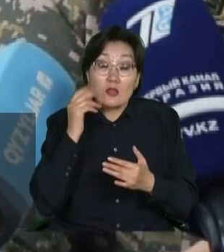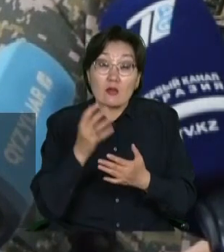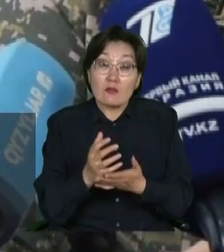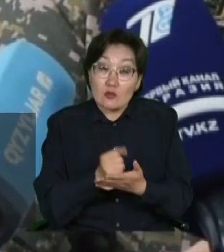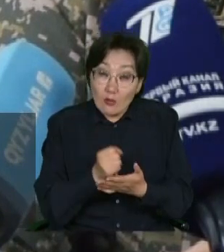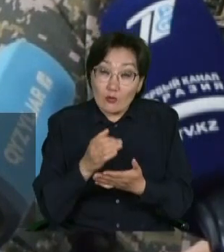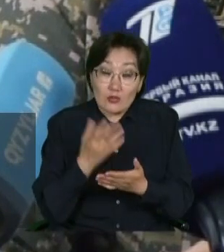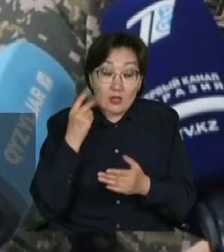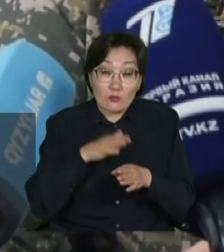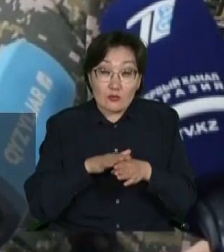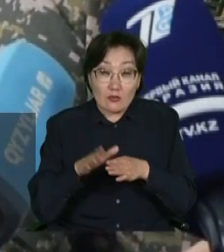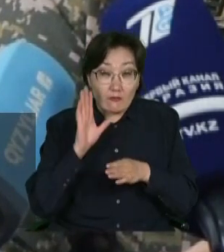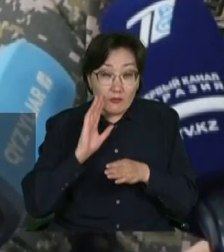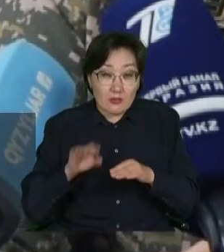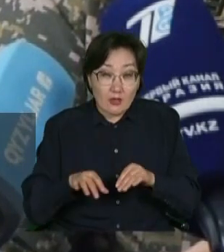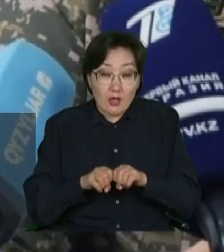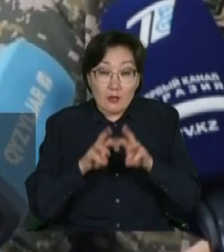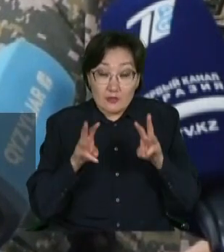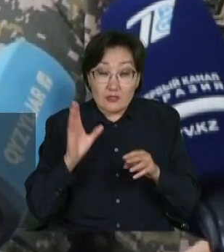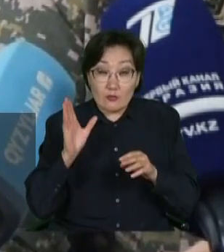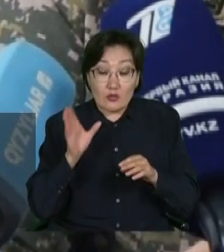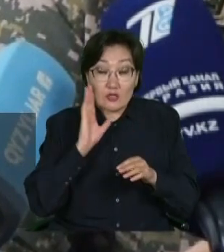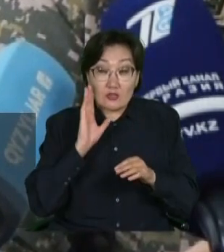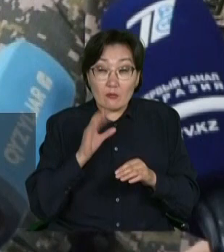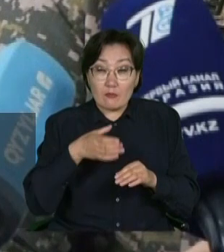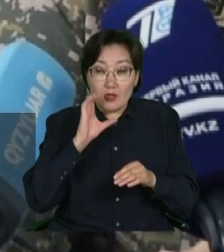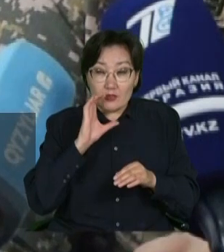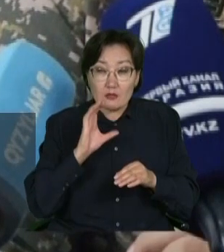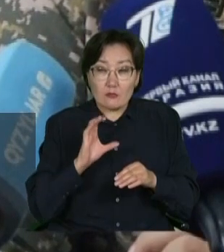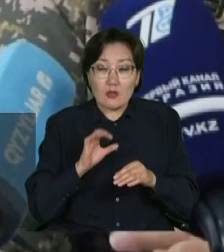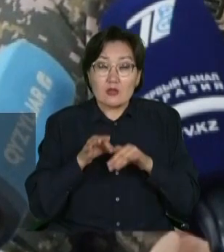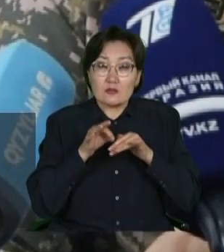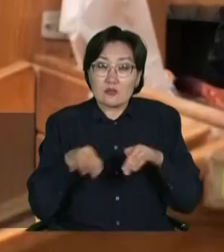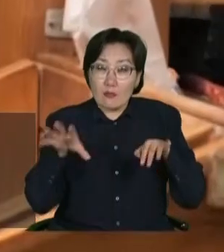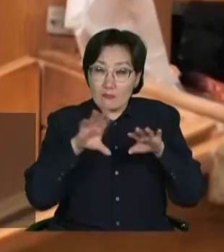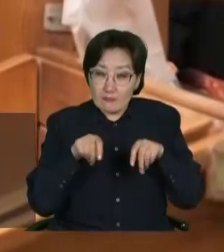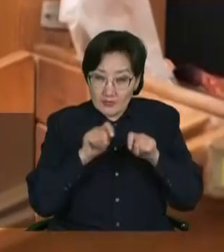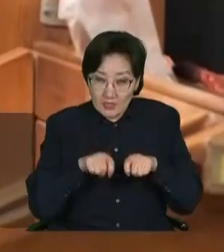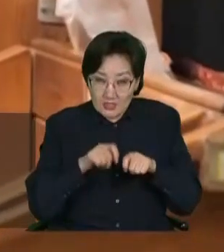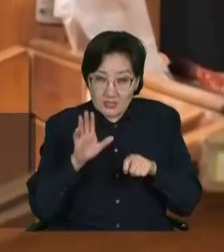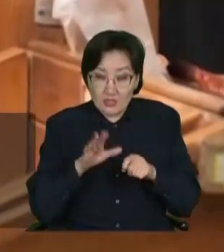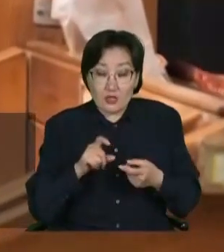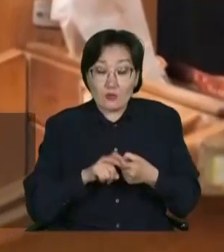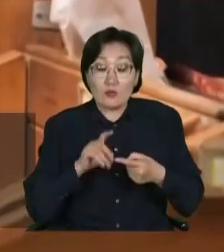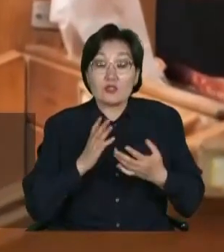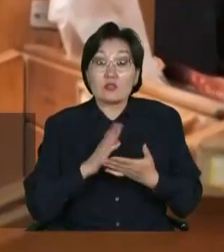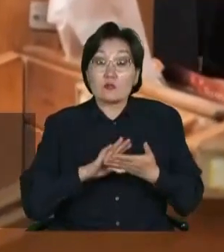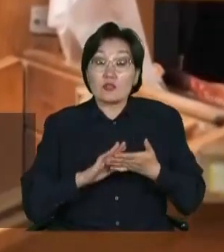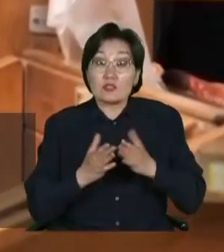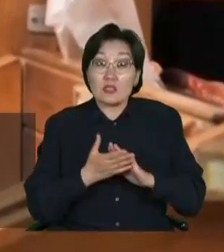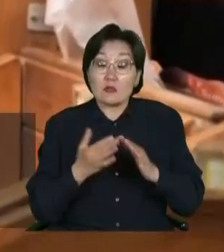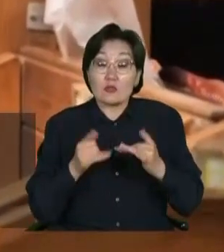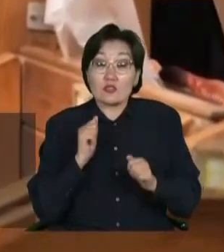уже вода будет идти. Вода питьевая, она прошла все анализы. В связи со сложившейся обстановкой